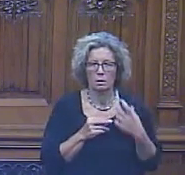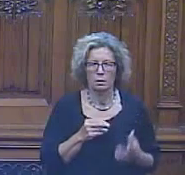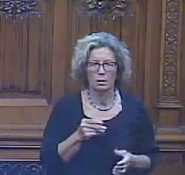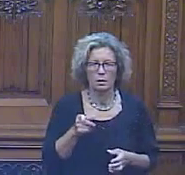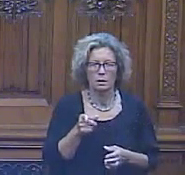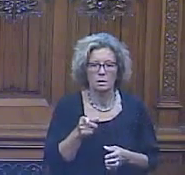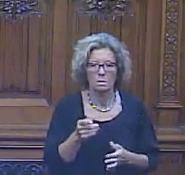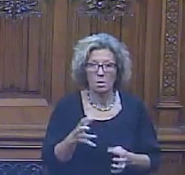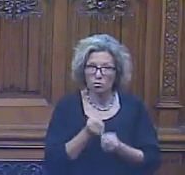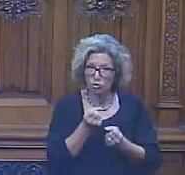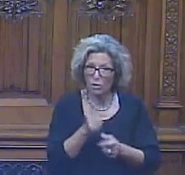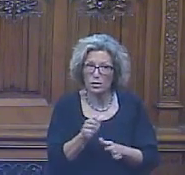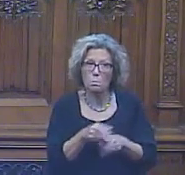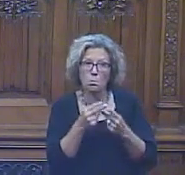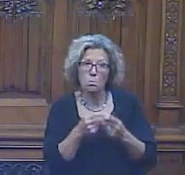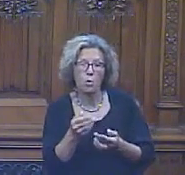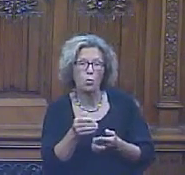Bitte?